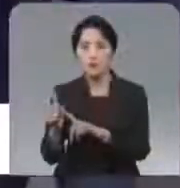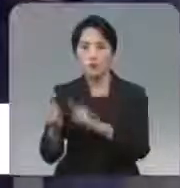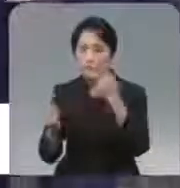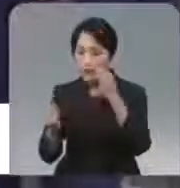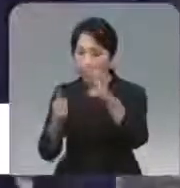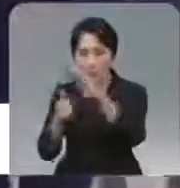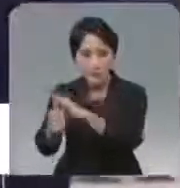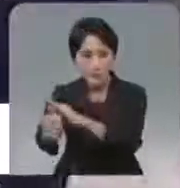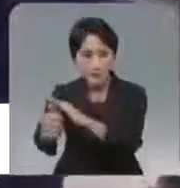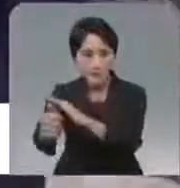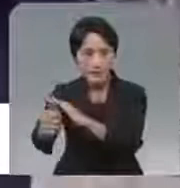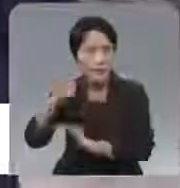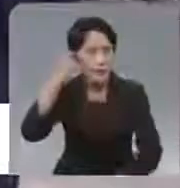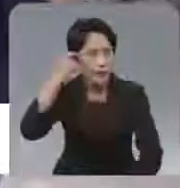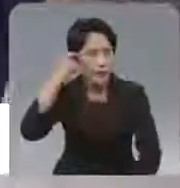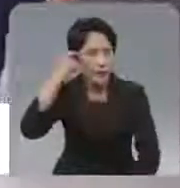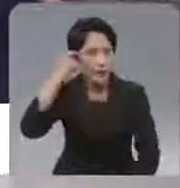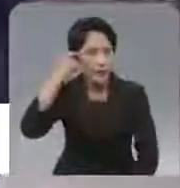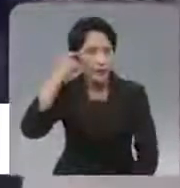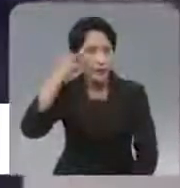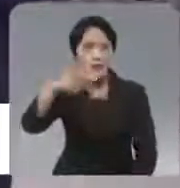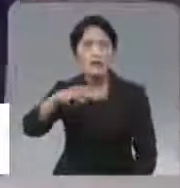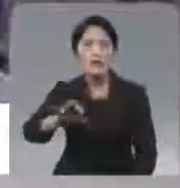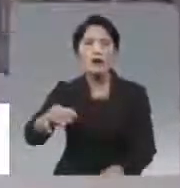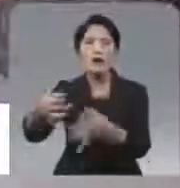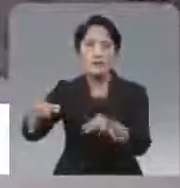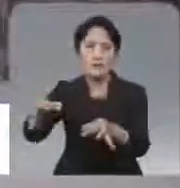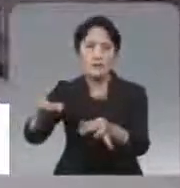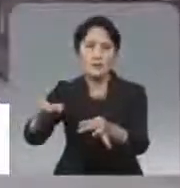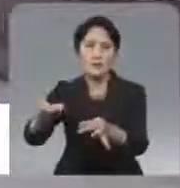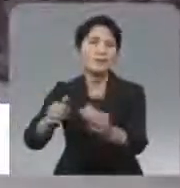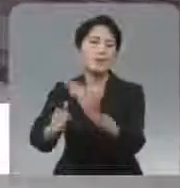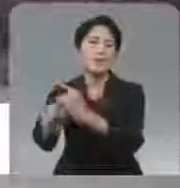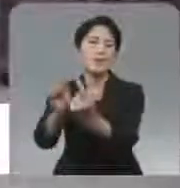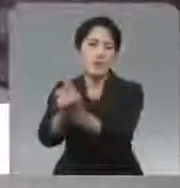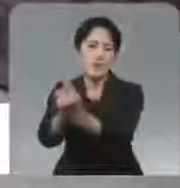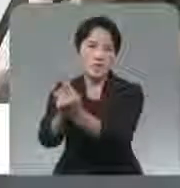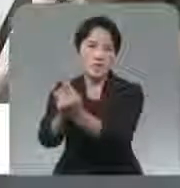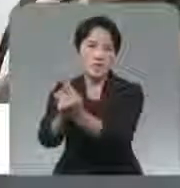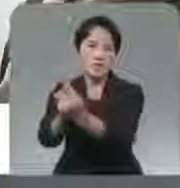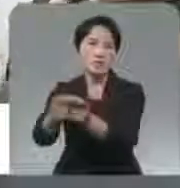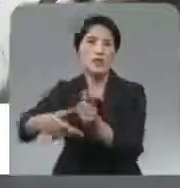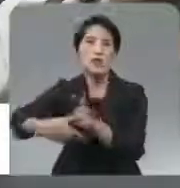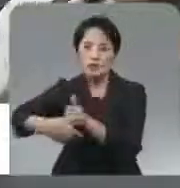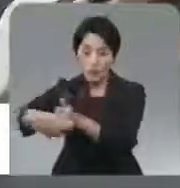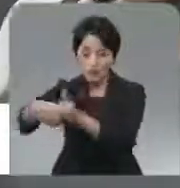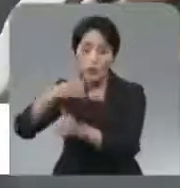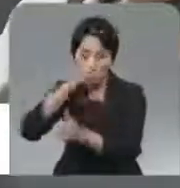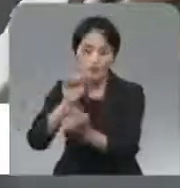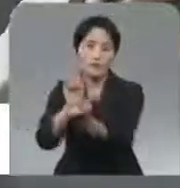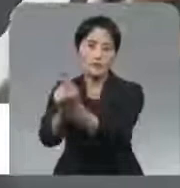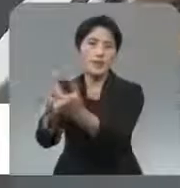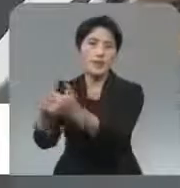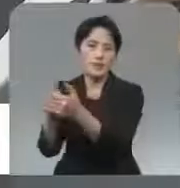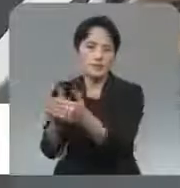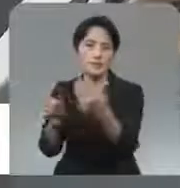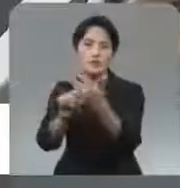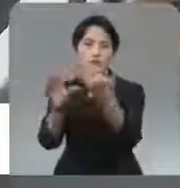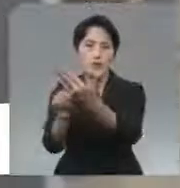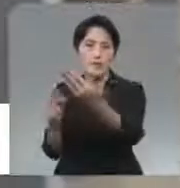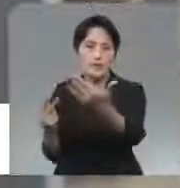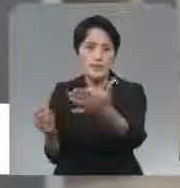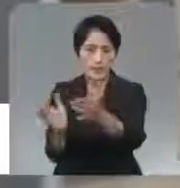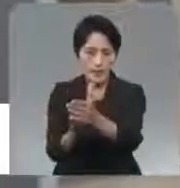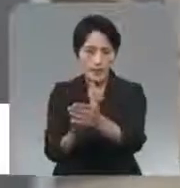燃料后处理所需时间相吻合。国际原子能机构表示，北韩核相关活动继续引发严重忧